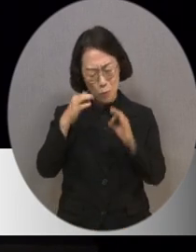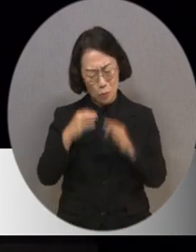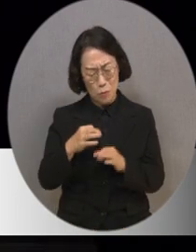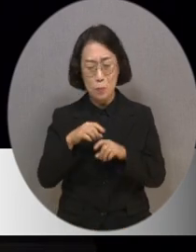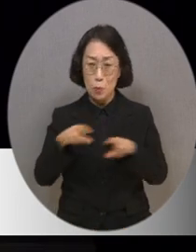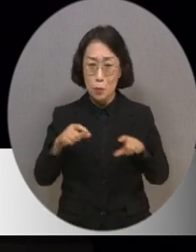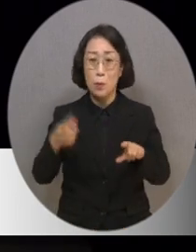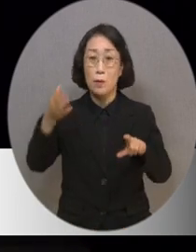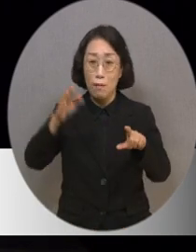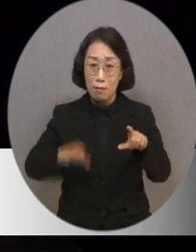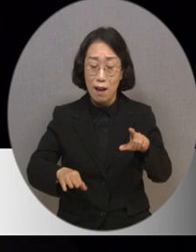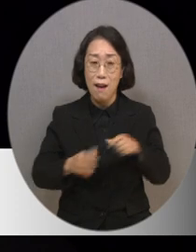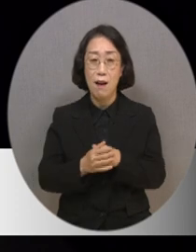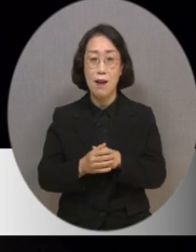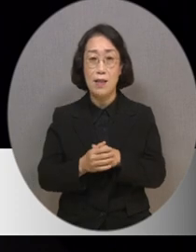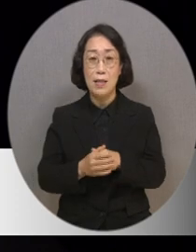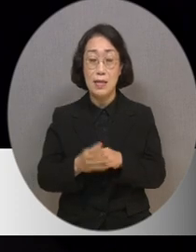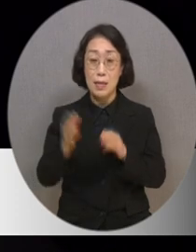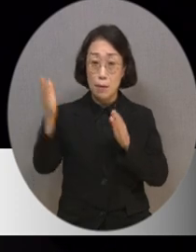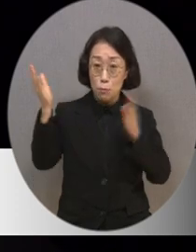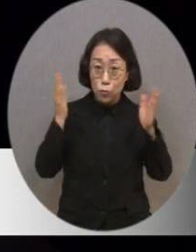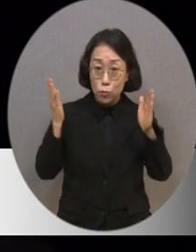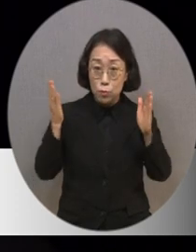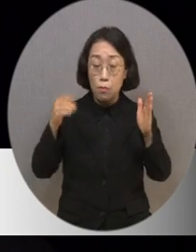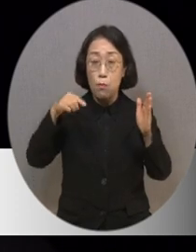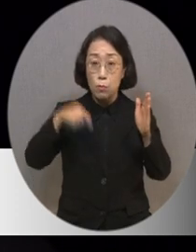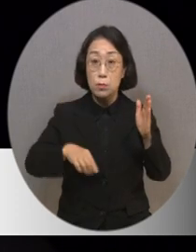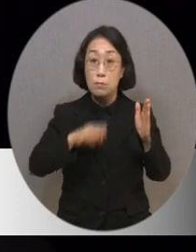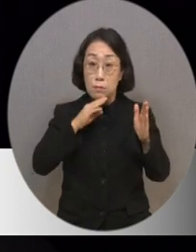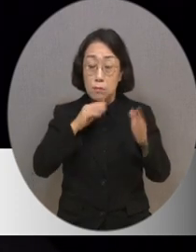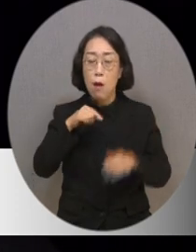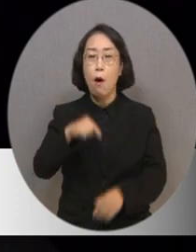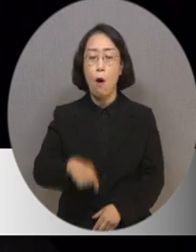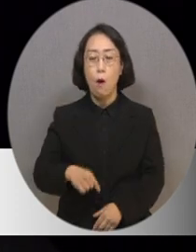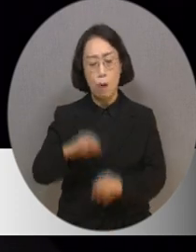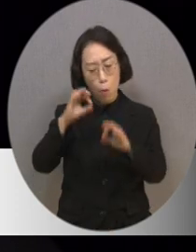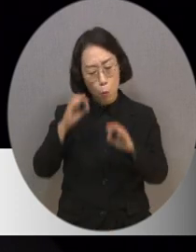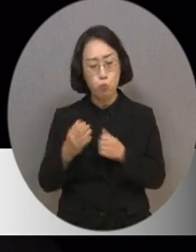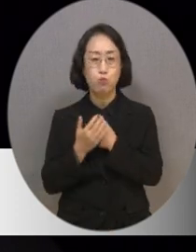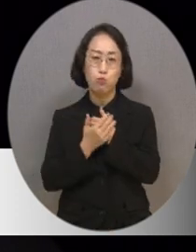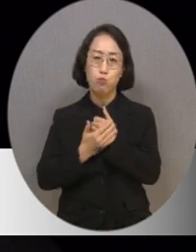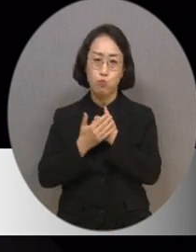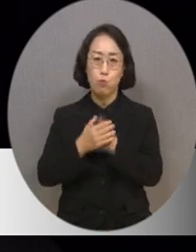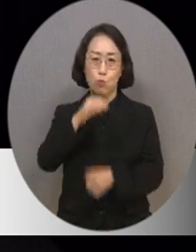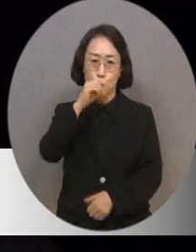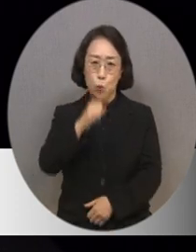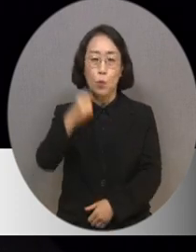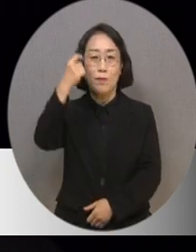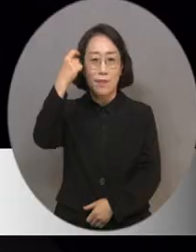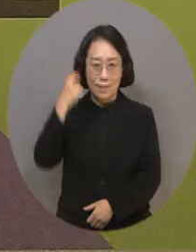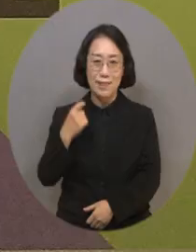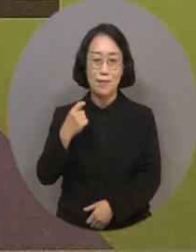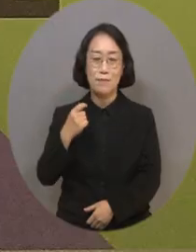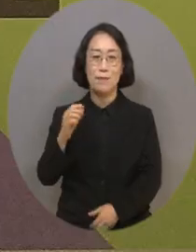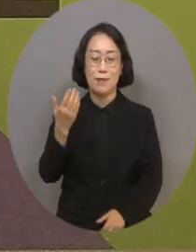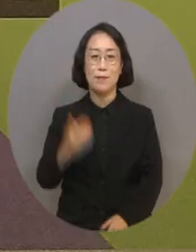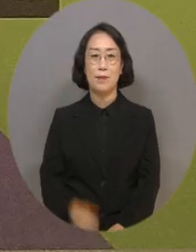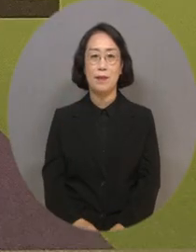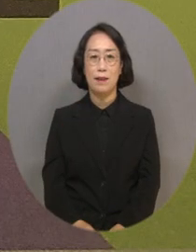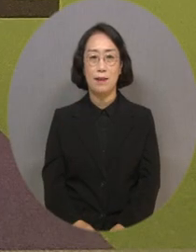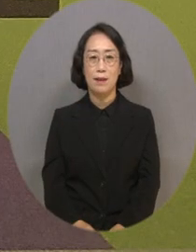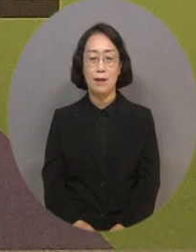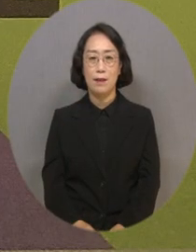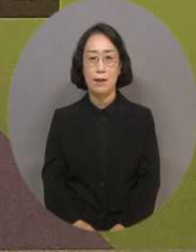이 작품을 통해서 그 모습 또한 저를 좀 사랑해 볼 수 있는 계기가 아니었나 그런 생각이 듭니다. 의정부